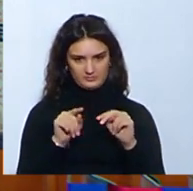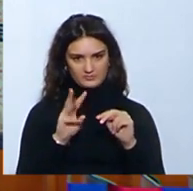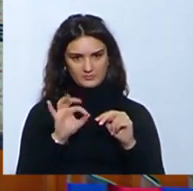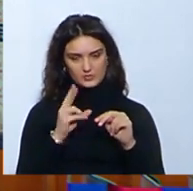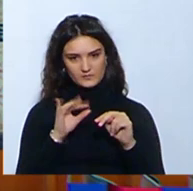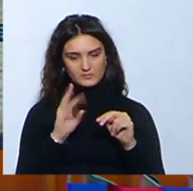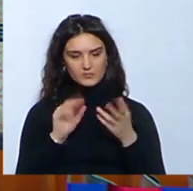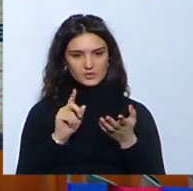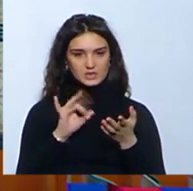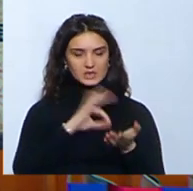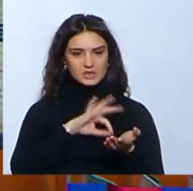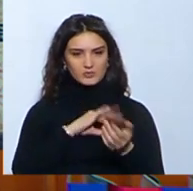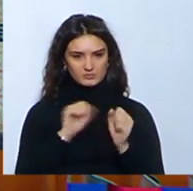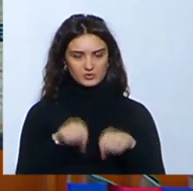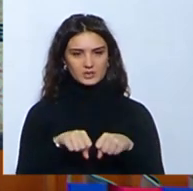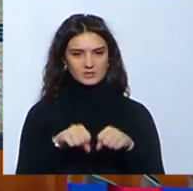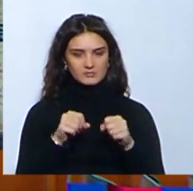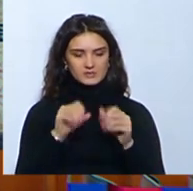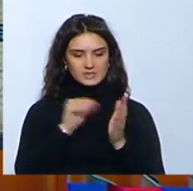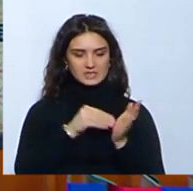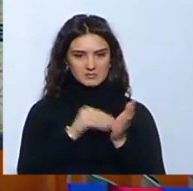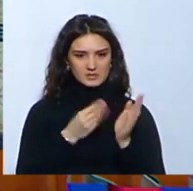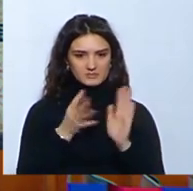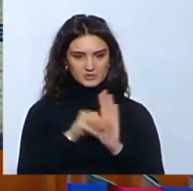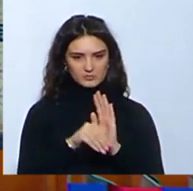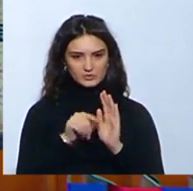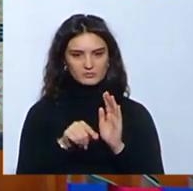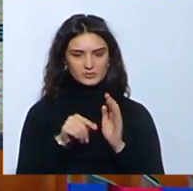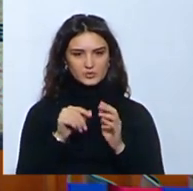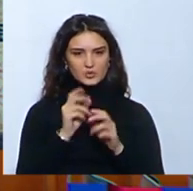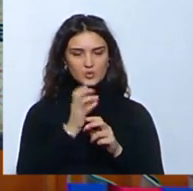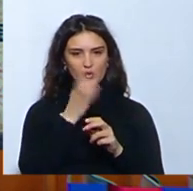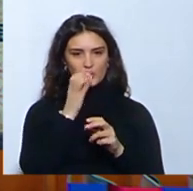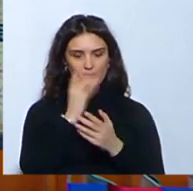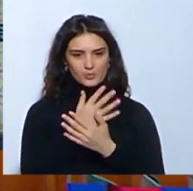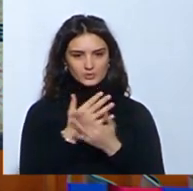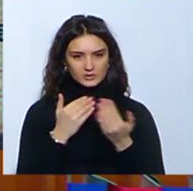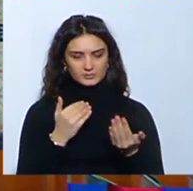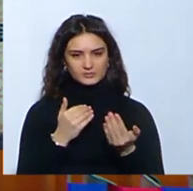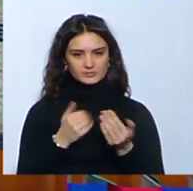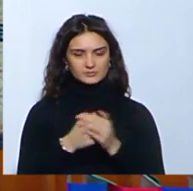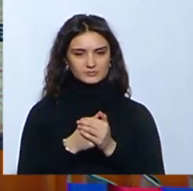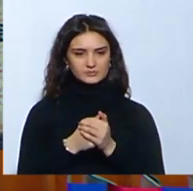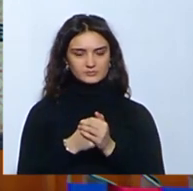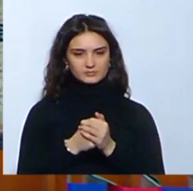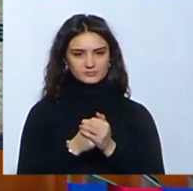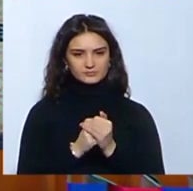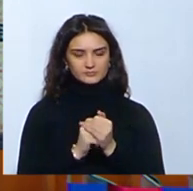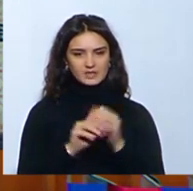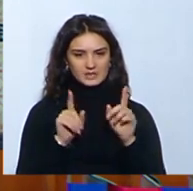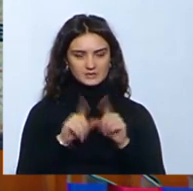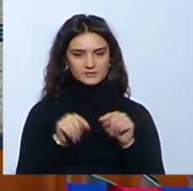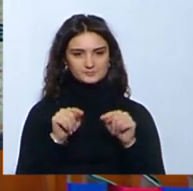მოცვის და მოცხარის გამოყენება შეიძლება საწებელების შემადგენლობაში, კომპოტების შემადგენლობაში მინიმალური დაშაქვით,